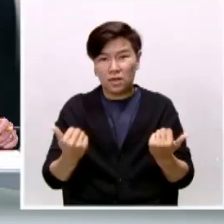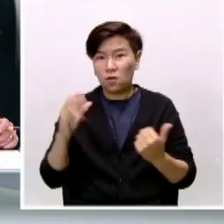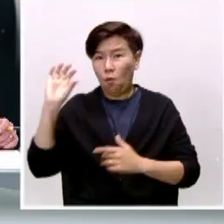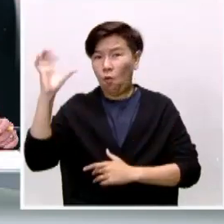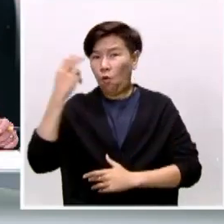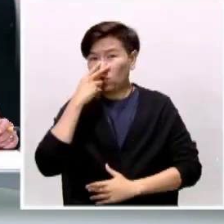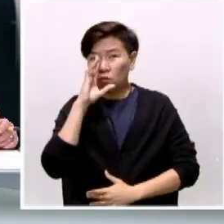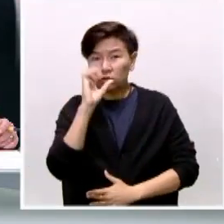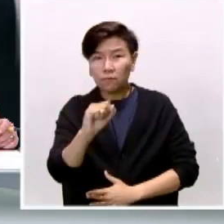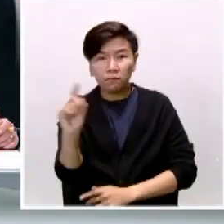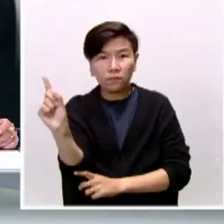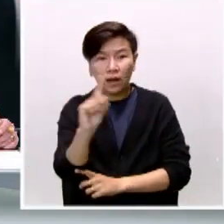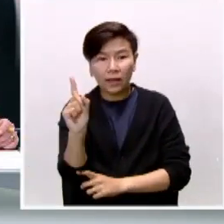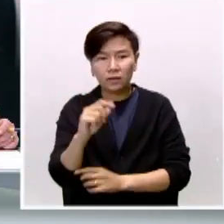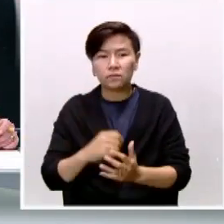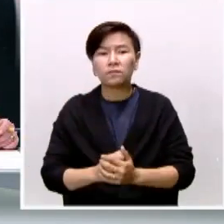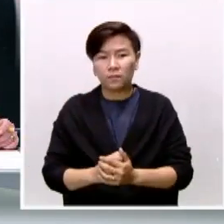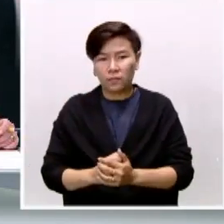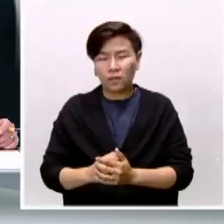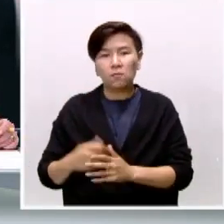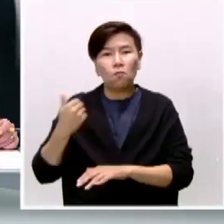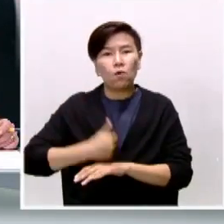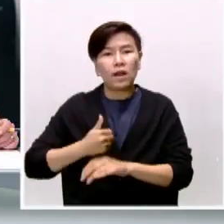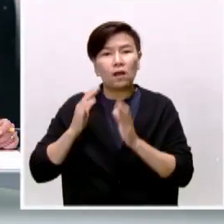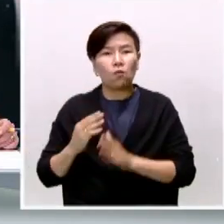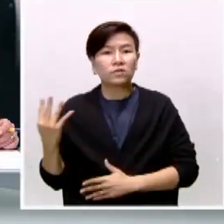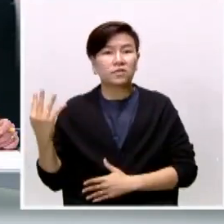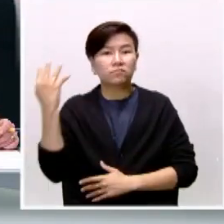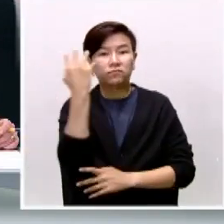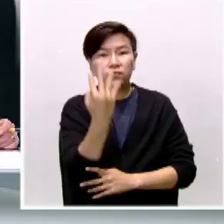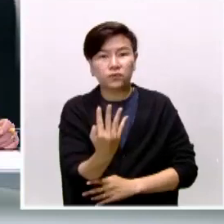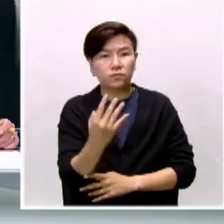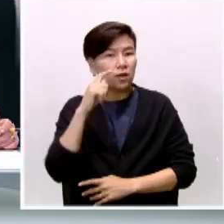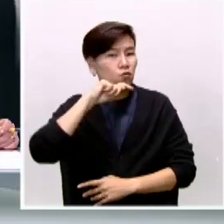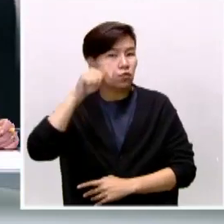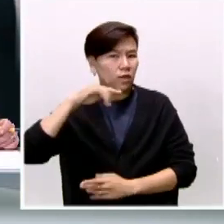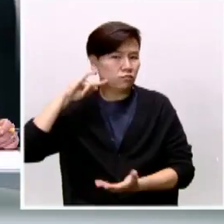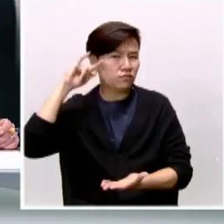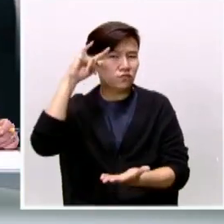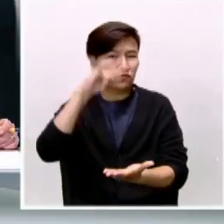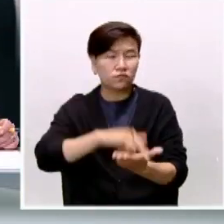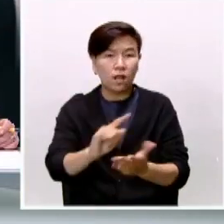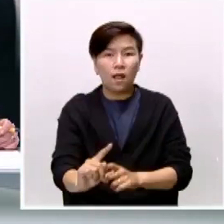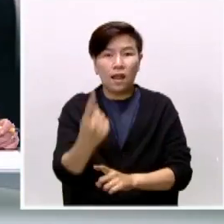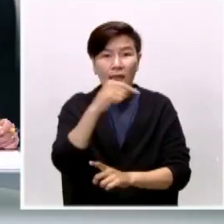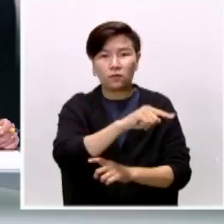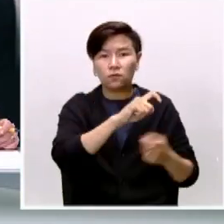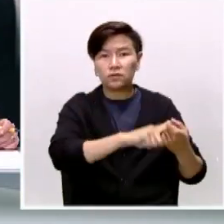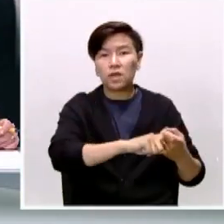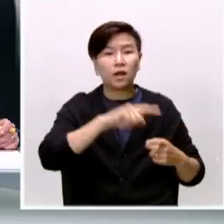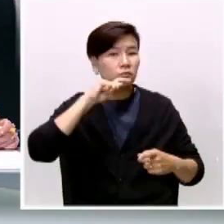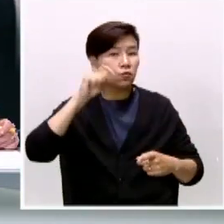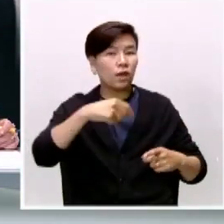หลังให้ความสนใจนะคะกรณีที่4ผู้นำ EU เยือนยูเครนเป็นครั้งแรกนับตั้งแต่มีความขัดแย้งระหว่างรัสเซียและยูเครนนะคะการเยือนในครั้